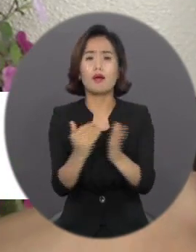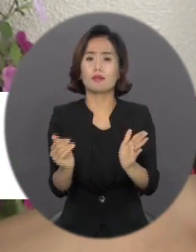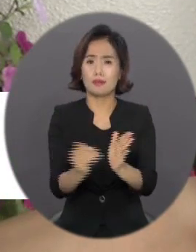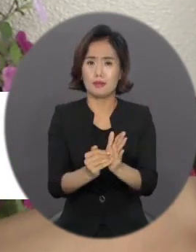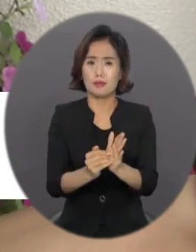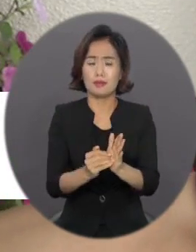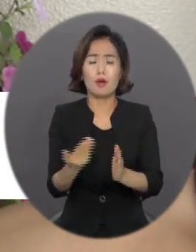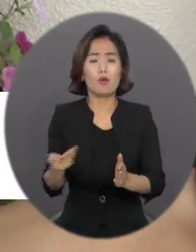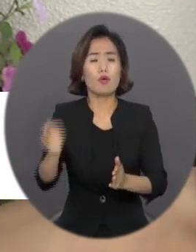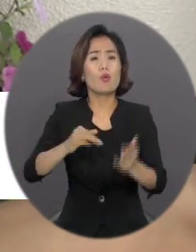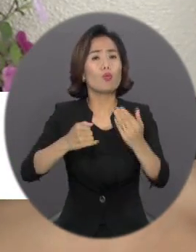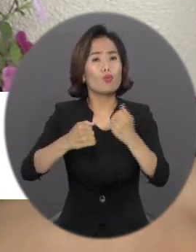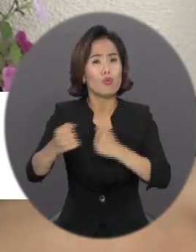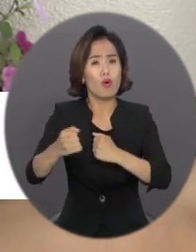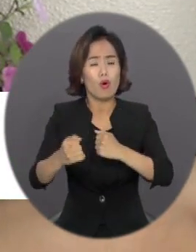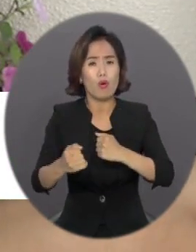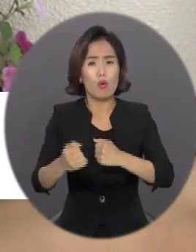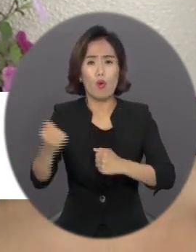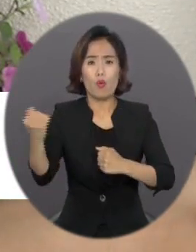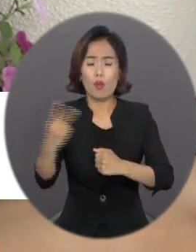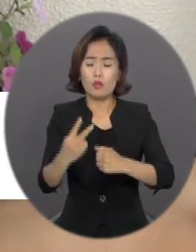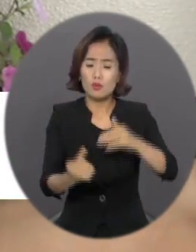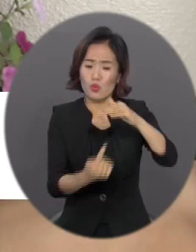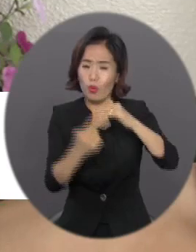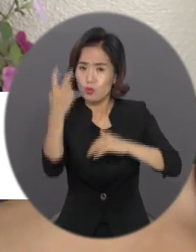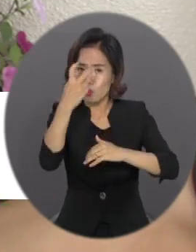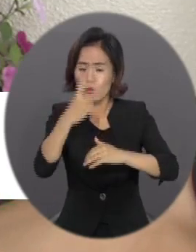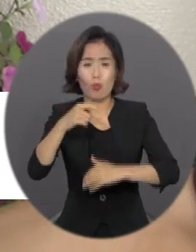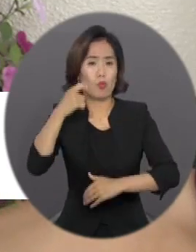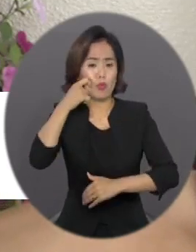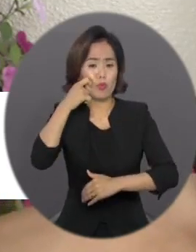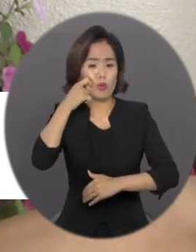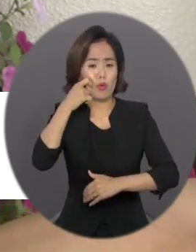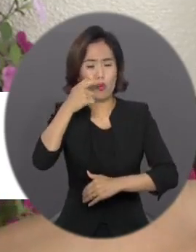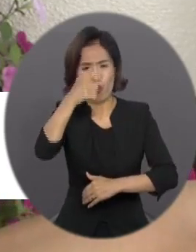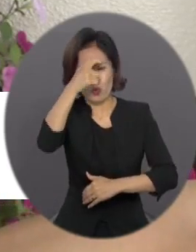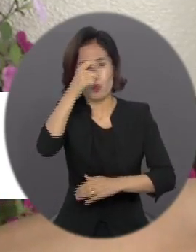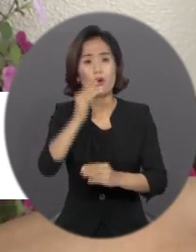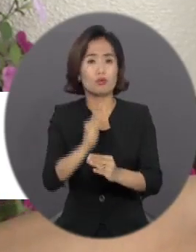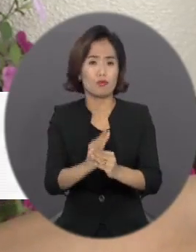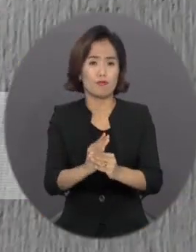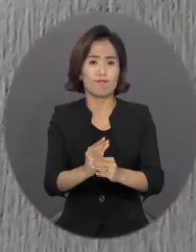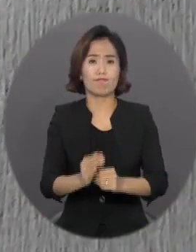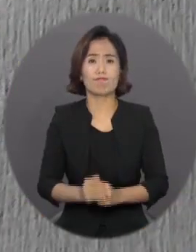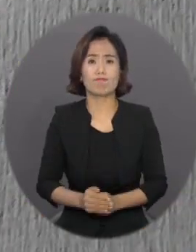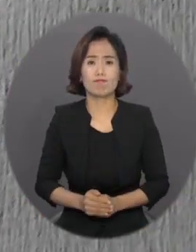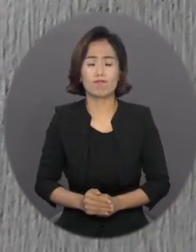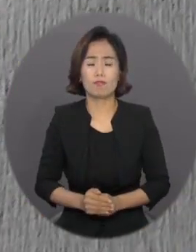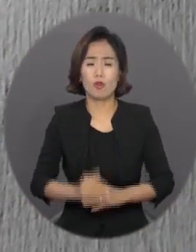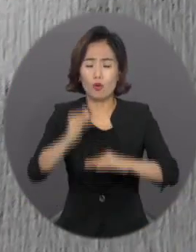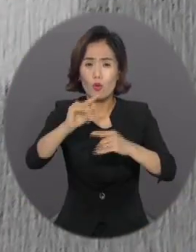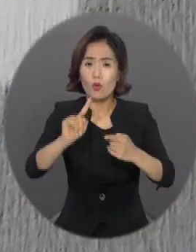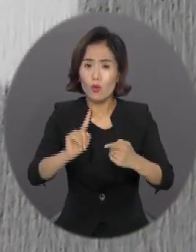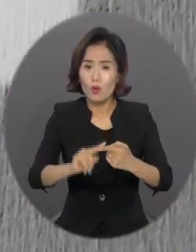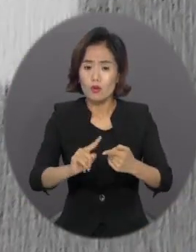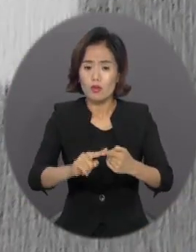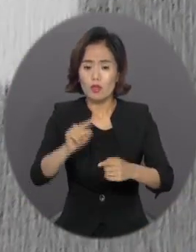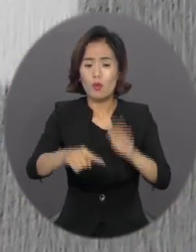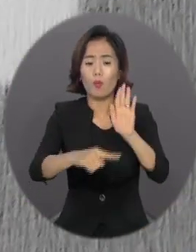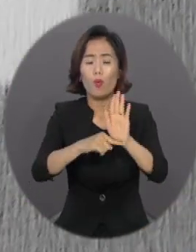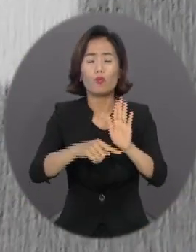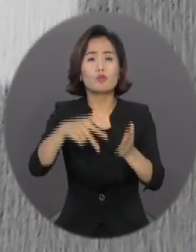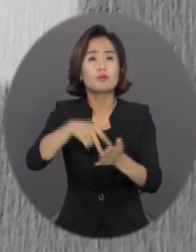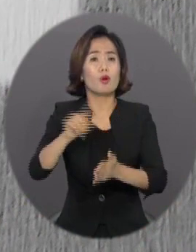있더라고요. 그럼에도 불구하고 상부돔 조사를 지금 못하겠다고 버팅기고 있는 그런 상황이죠. 이에 대해 한빛 원자력